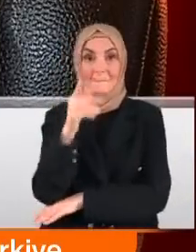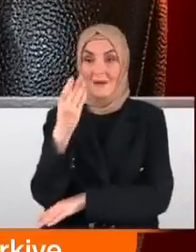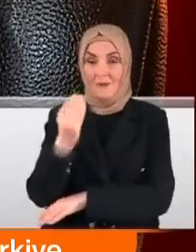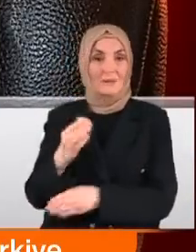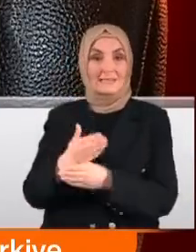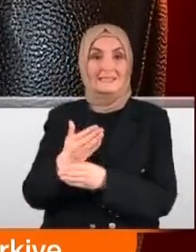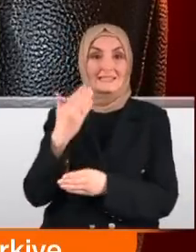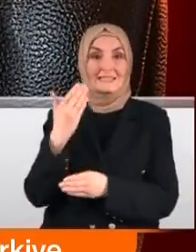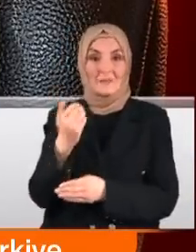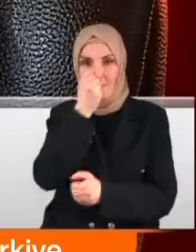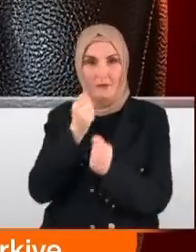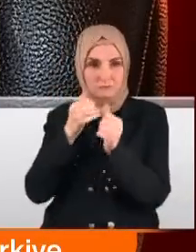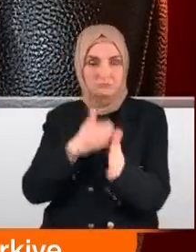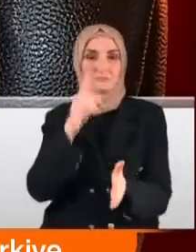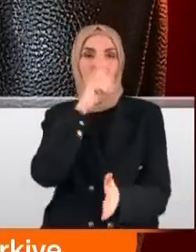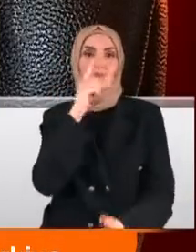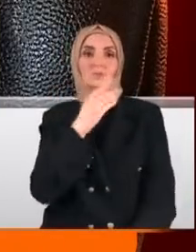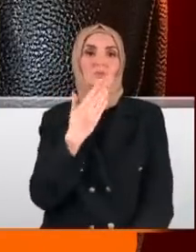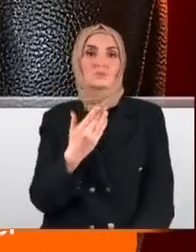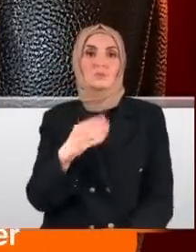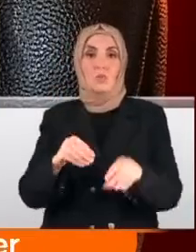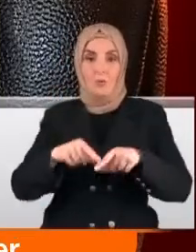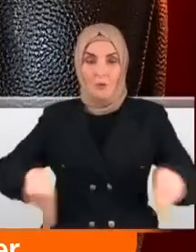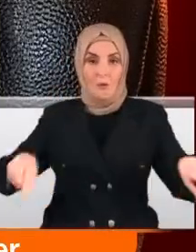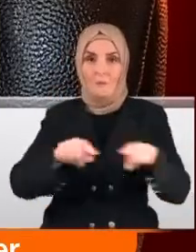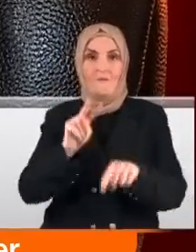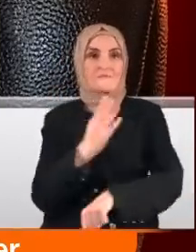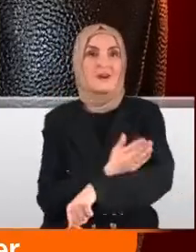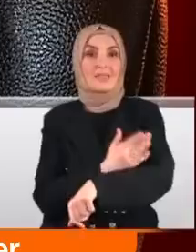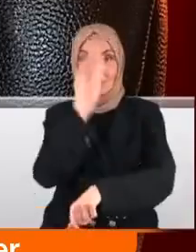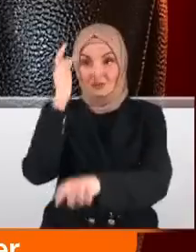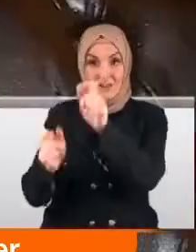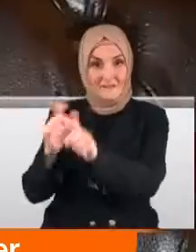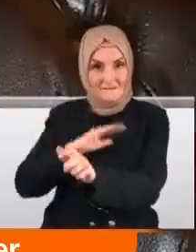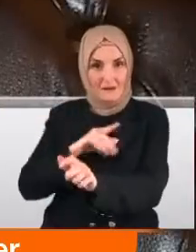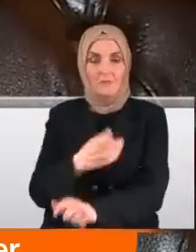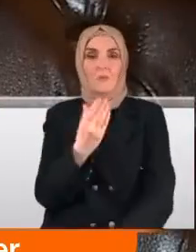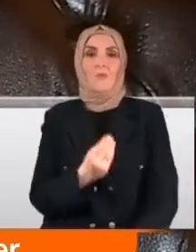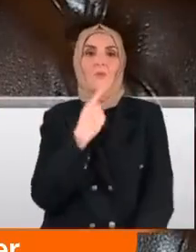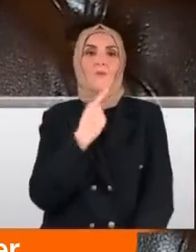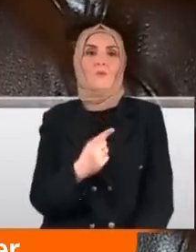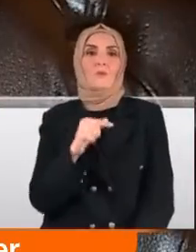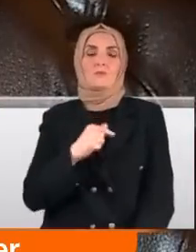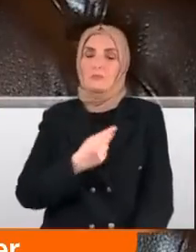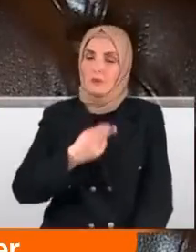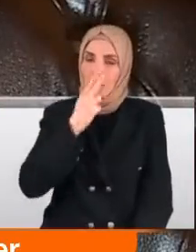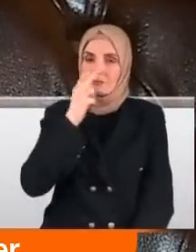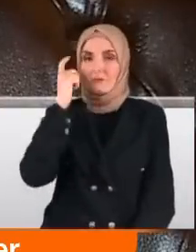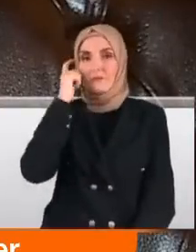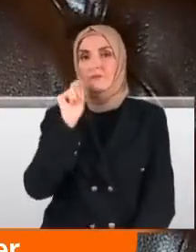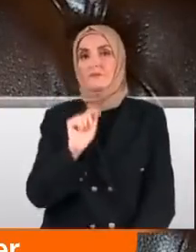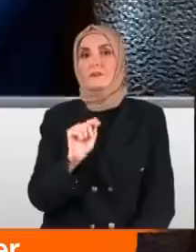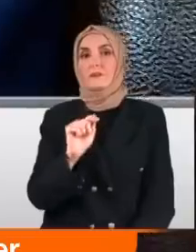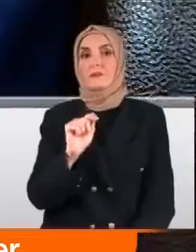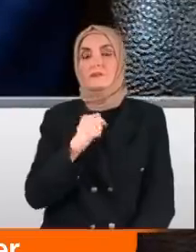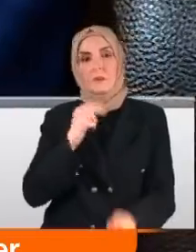ölen varsa vatandır, bu bizim ciğerlerimize işlemiştir. Biz bayrağımıza böyle bakarız. Başkentimiz noktasında